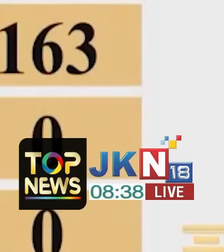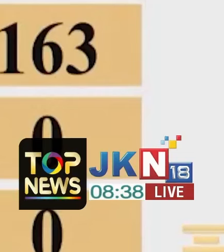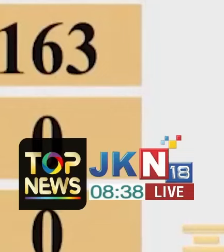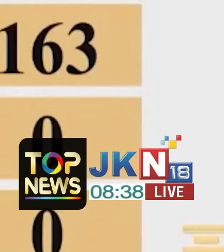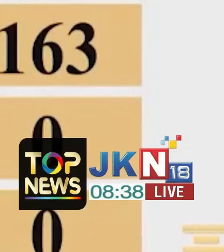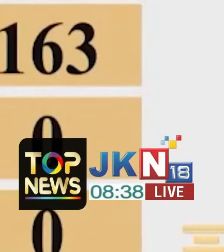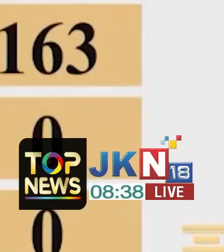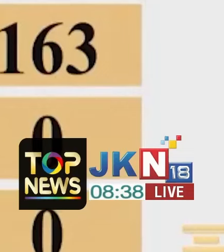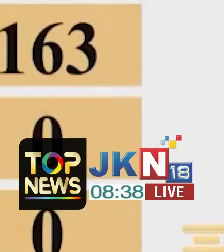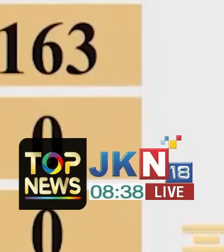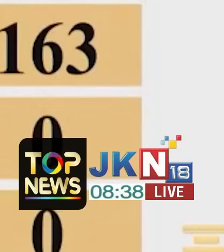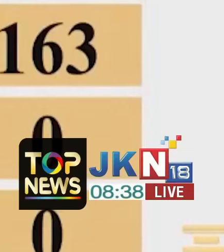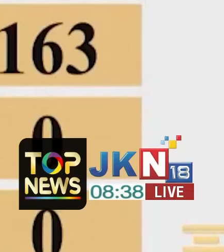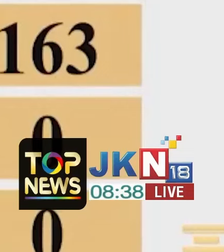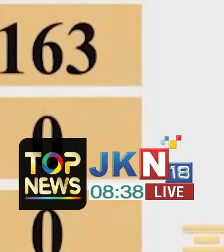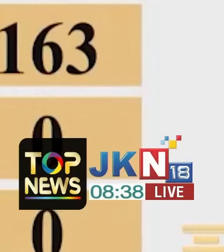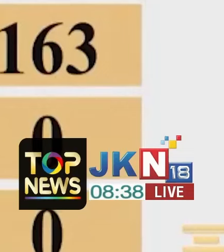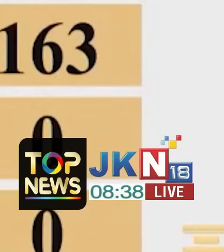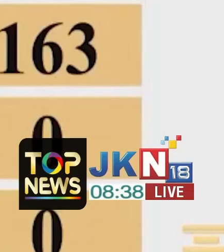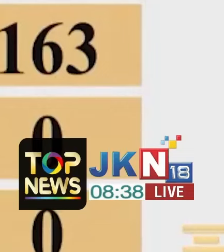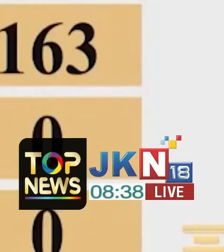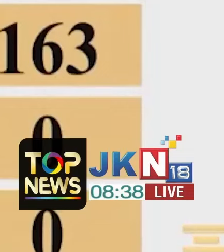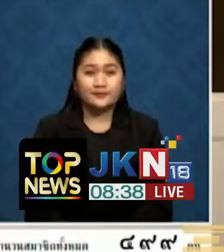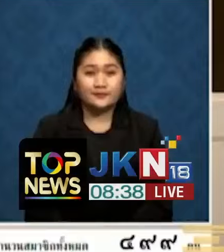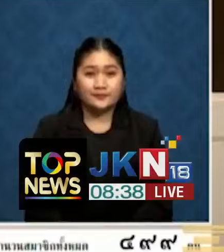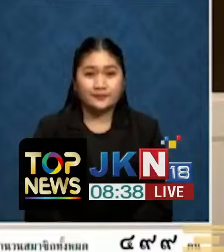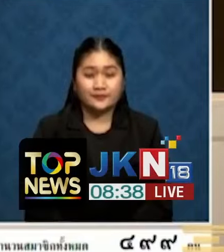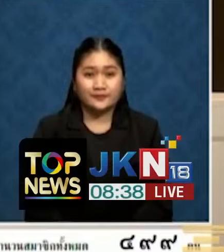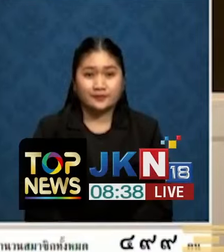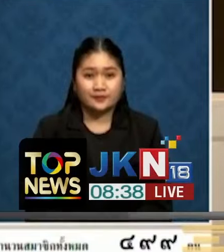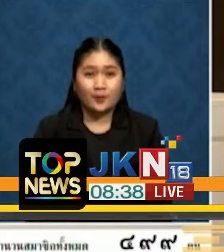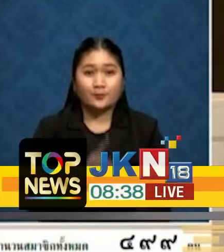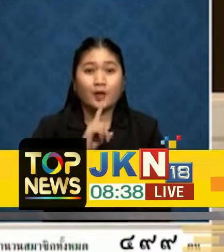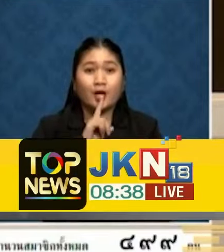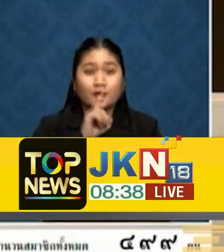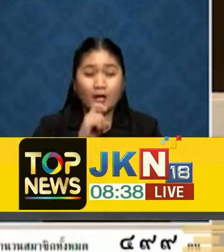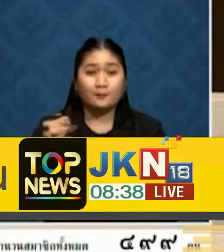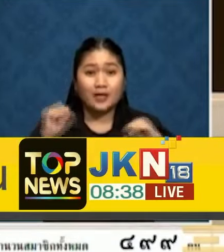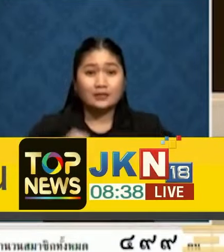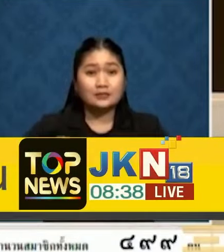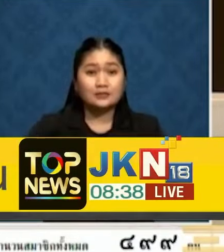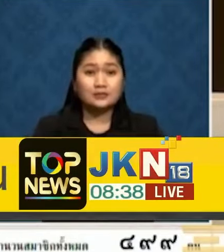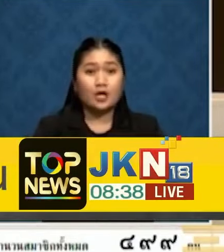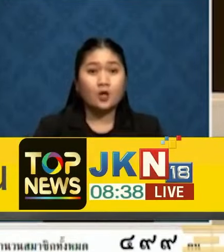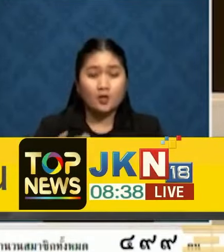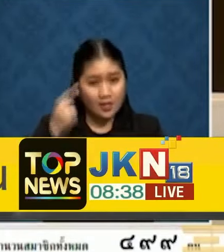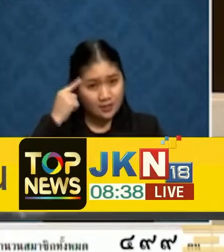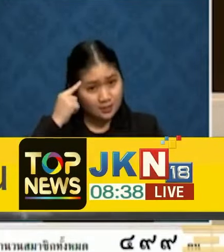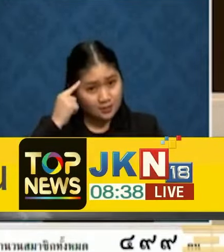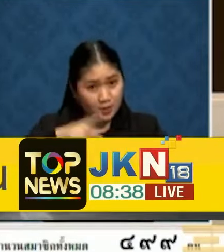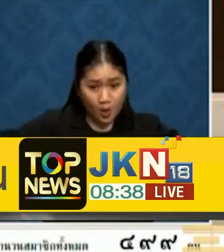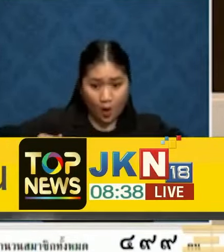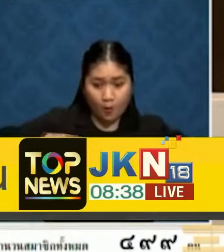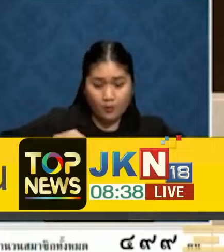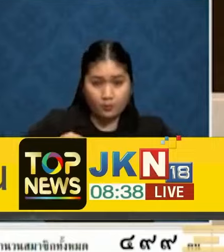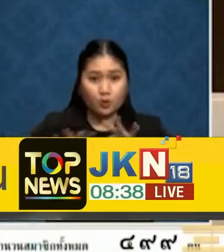นี่เราเอาตอนสุดท้ายมาบอกก่อนว่าเขาผลการลงมติออกมาแล้วเป็นยังไงแต่ทีนี้ย้อนกลับไปดูตั้งแต่เมื่อว